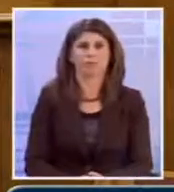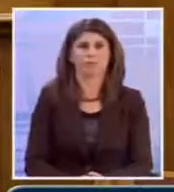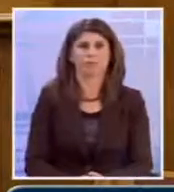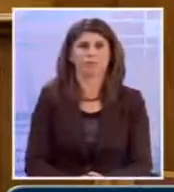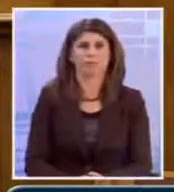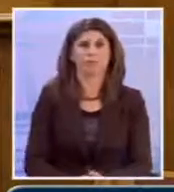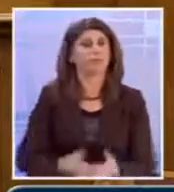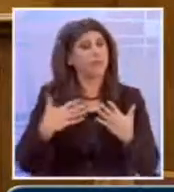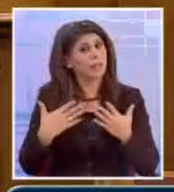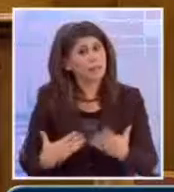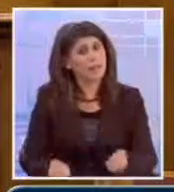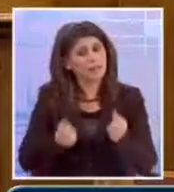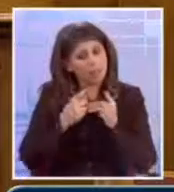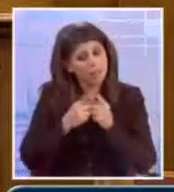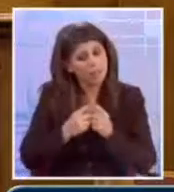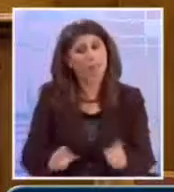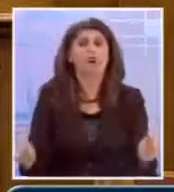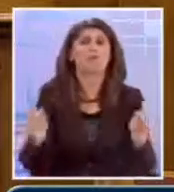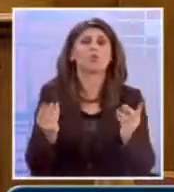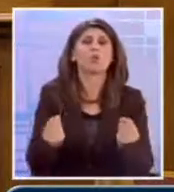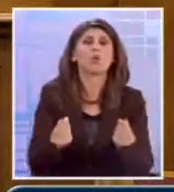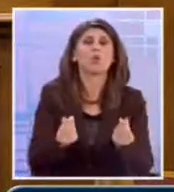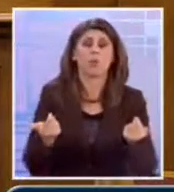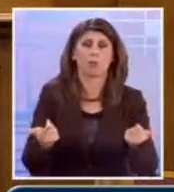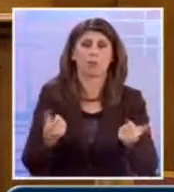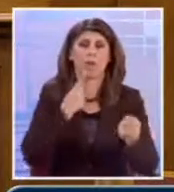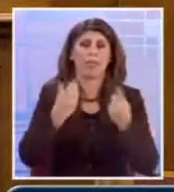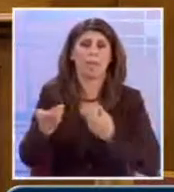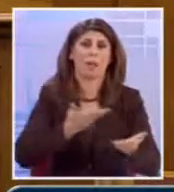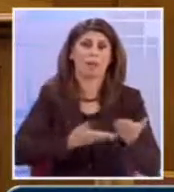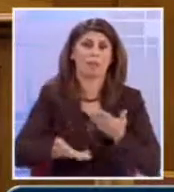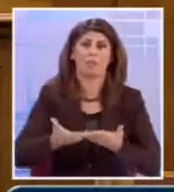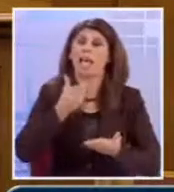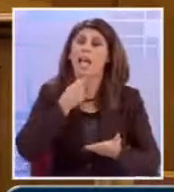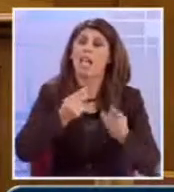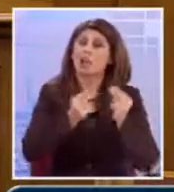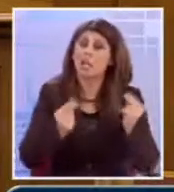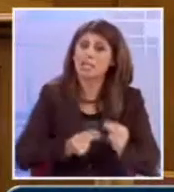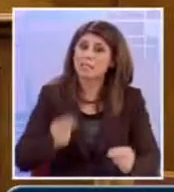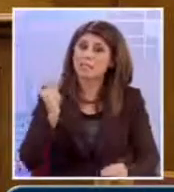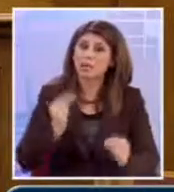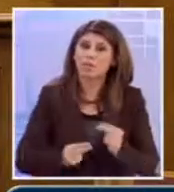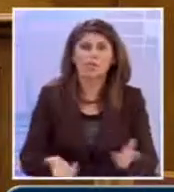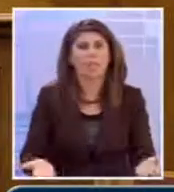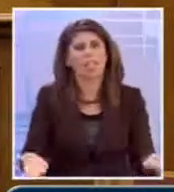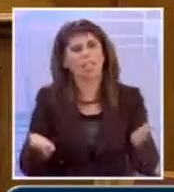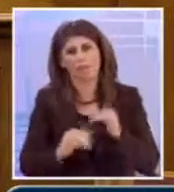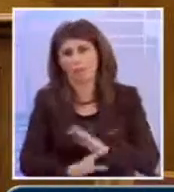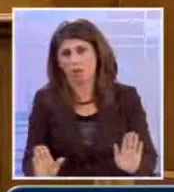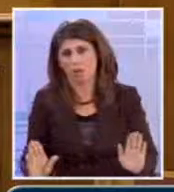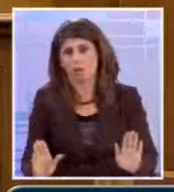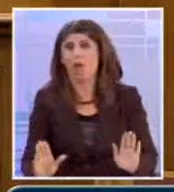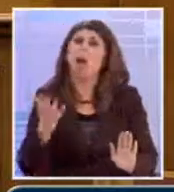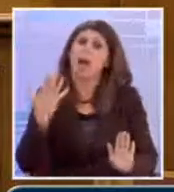Υπάρχει όμως διαφορετική διαπραγμάτευση. Εύκολες λύσεις στα προβλήματα δεν υπάρχουν. Υπάρχουν